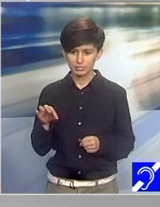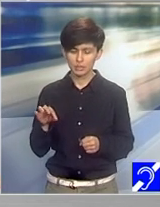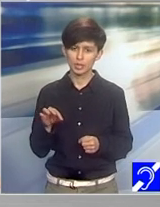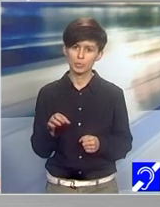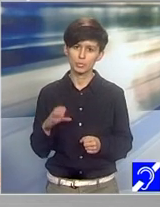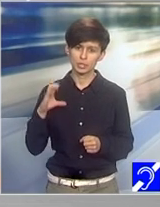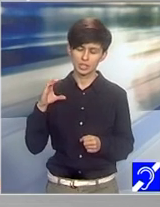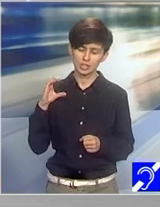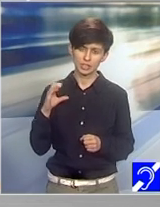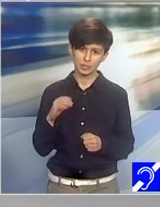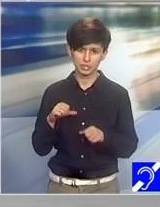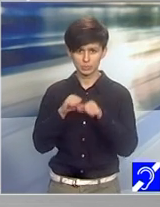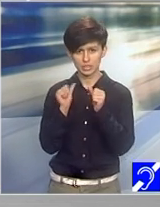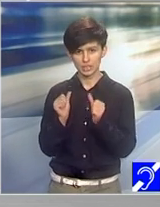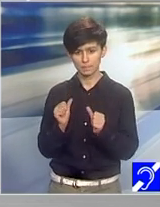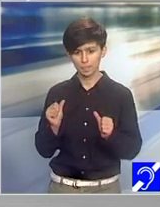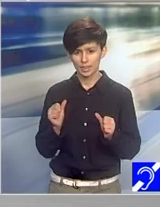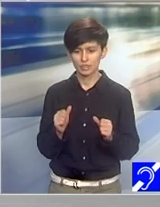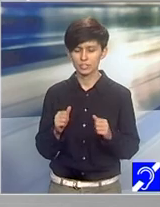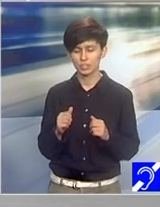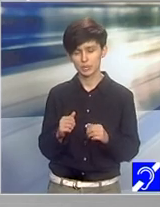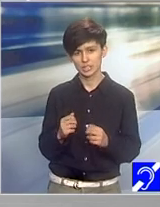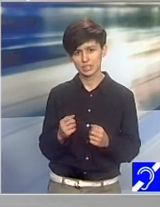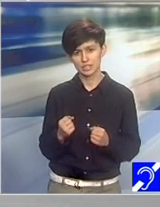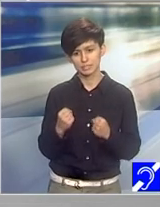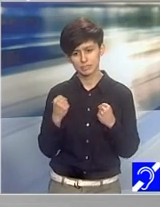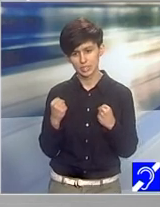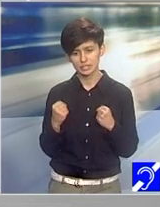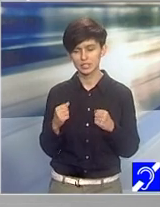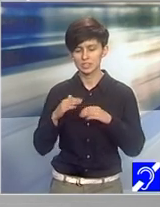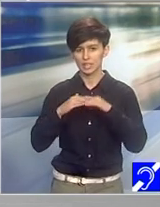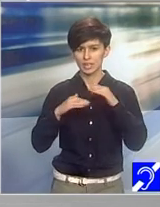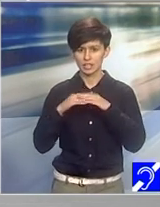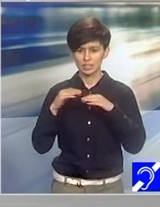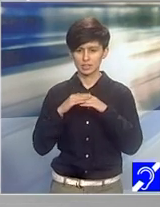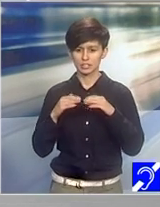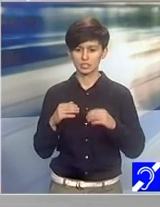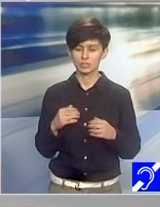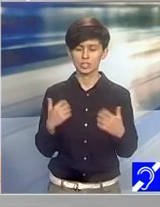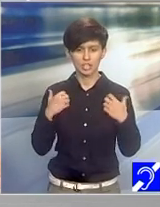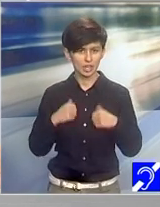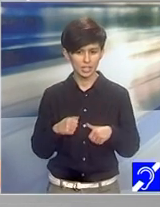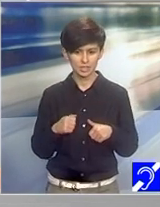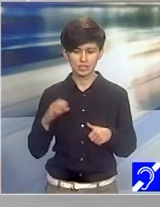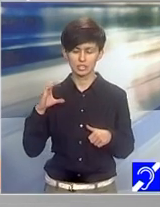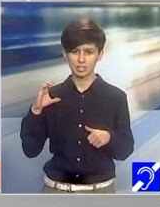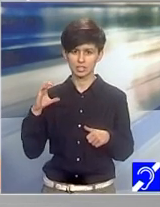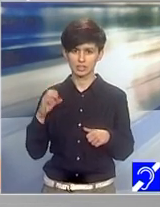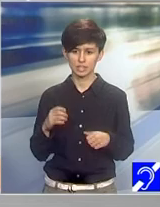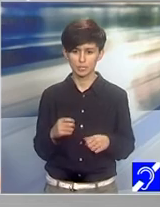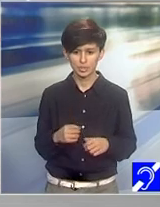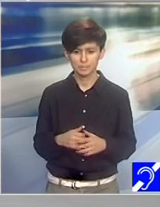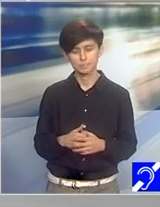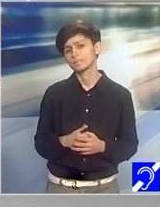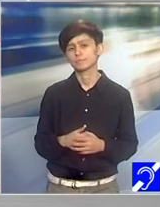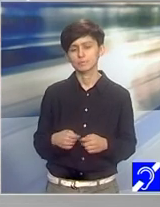și până la structura de rezistență a clădirii, inclusiv zidăria, haine din toate cânepă, utilitățile țolul, din casa